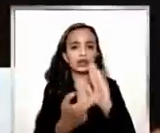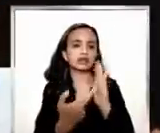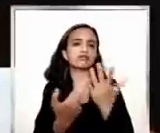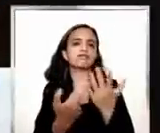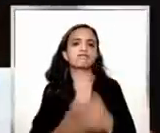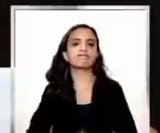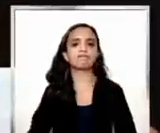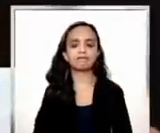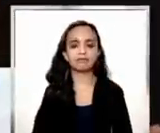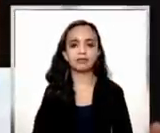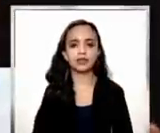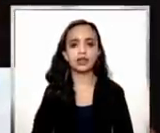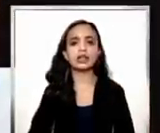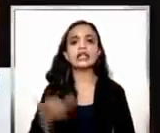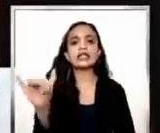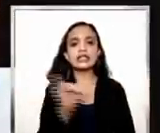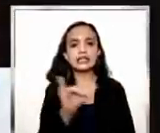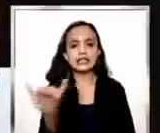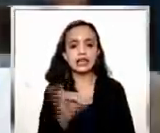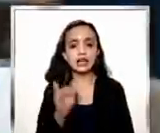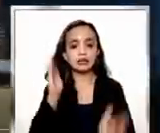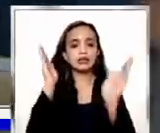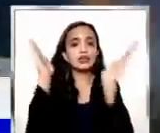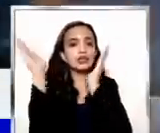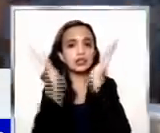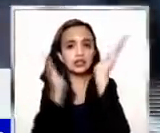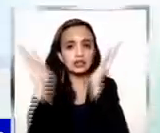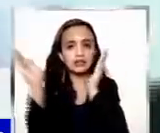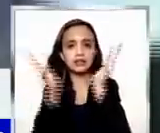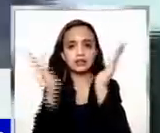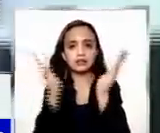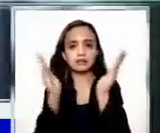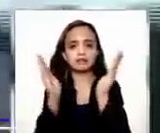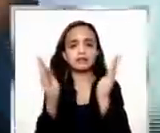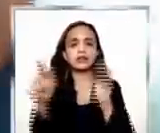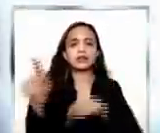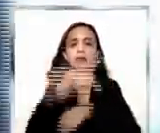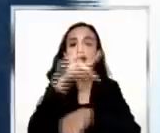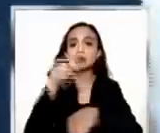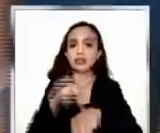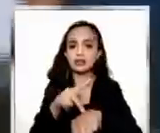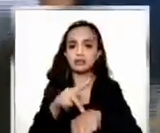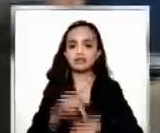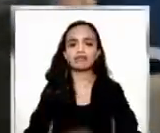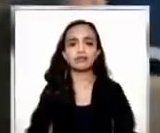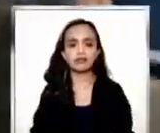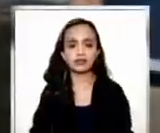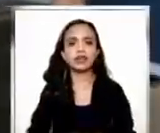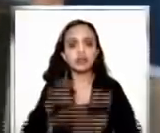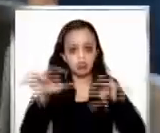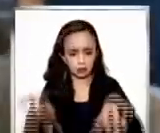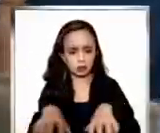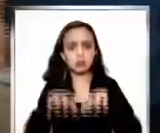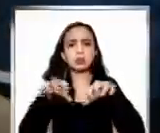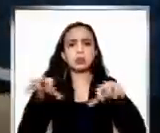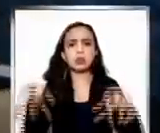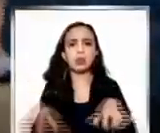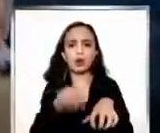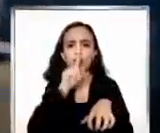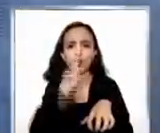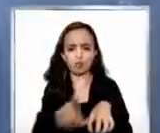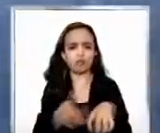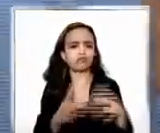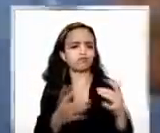ng serbisyong binigay niya sa bayan, hindi maingay, trabahong galing sa puso dahil alam